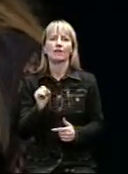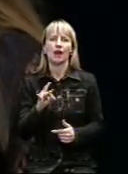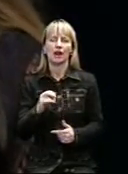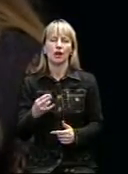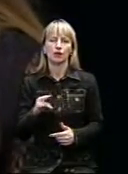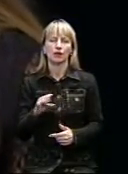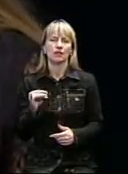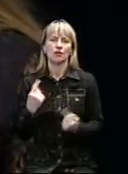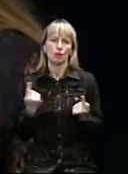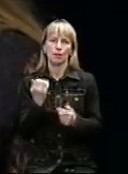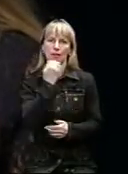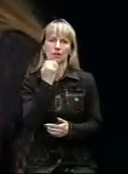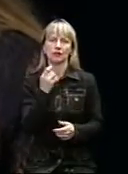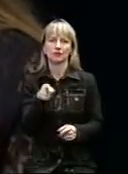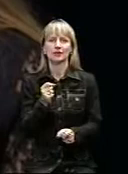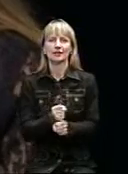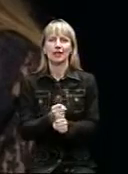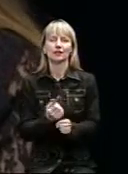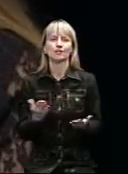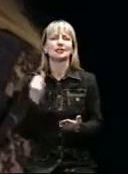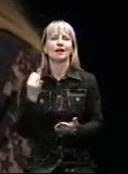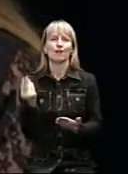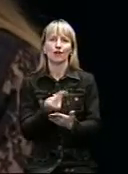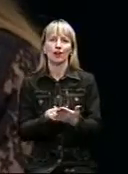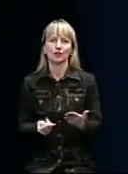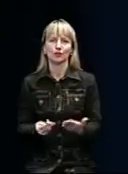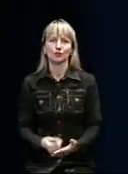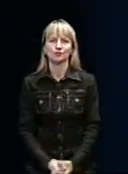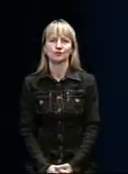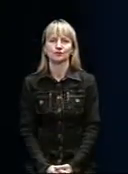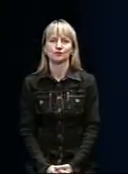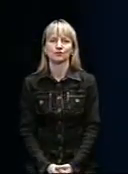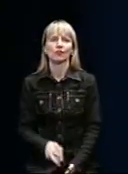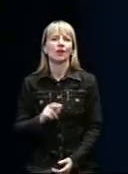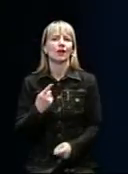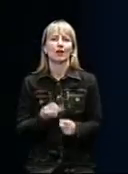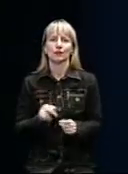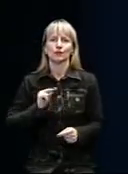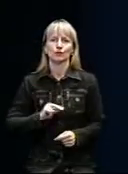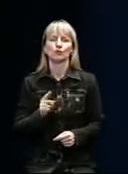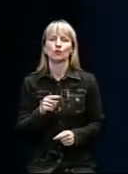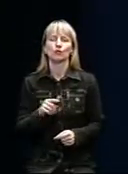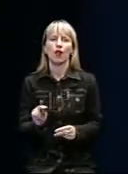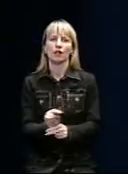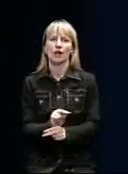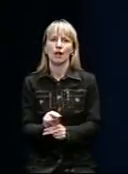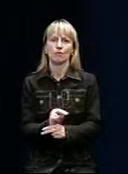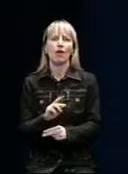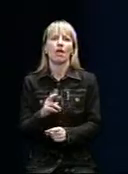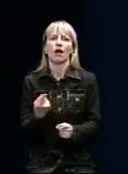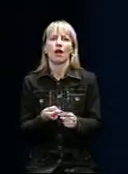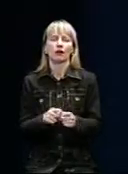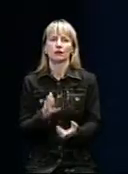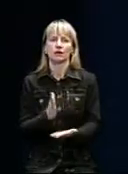підручних матеріалів ти робиш якусь цікаву картину. А взагалі, як це працює? Чому саме терапія? Ну,